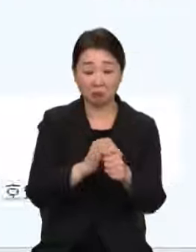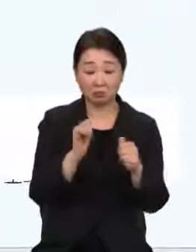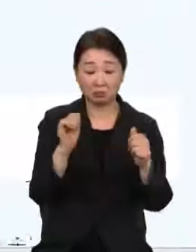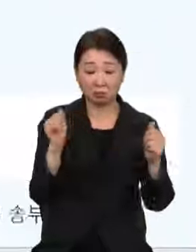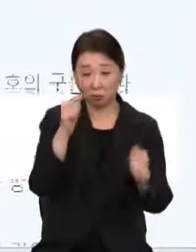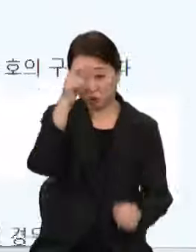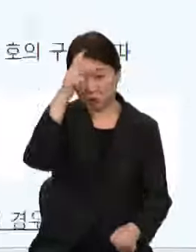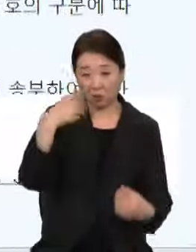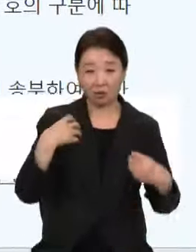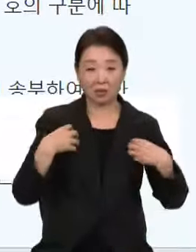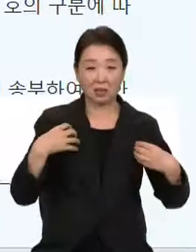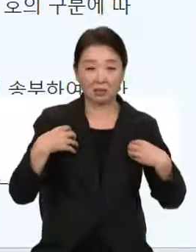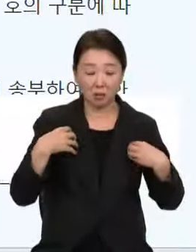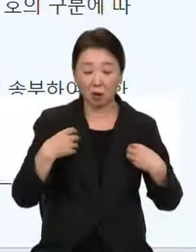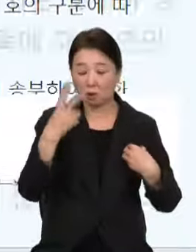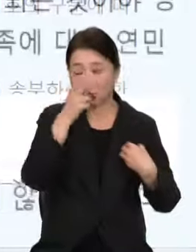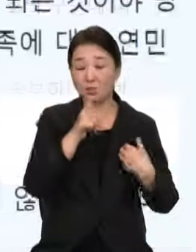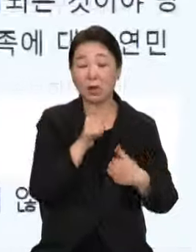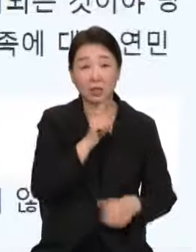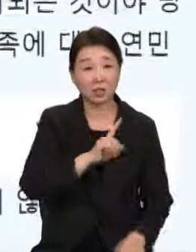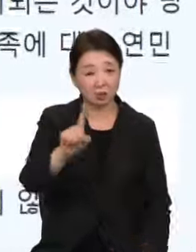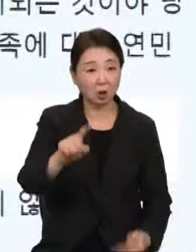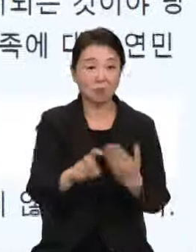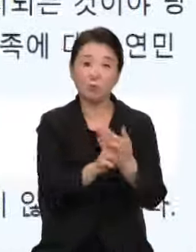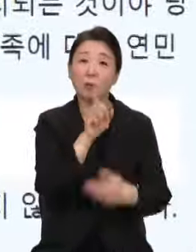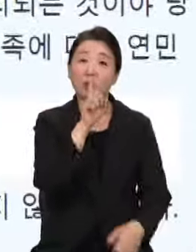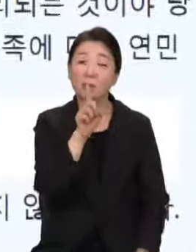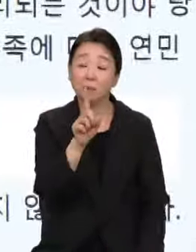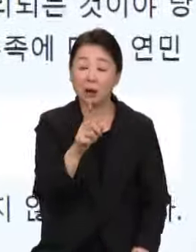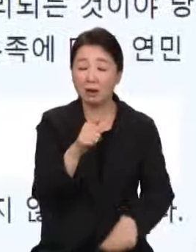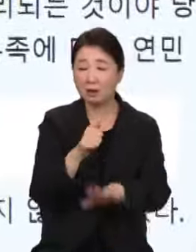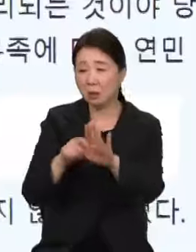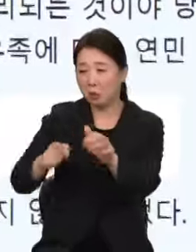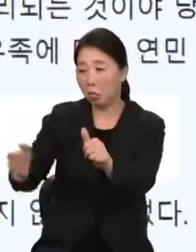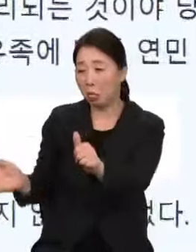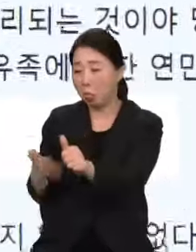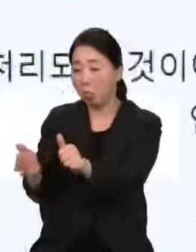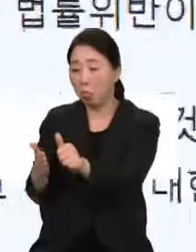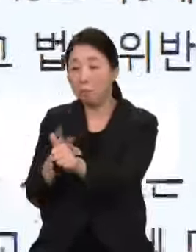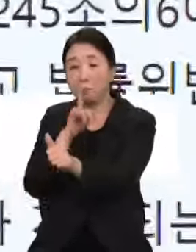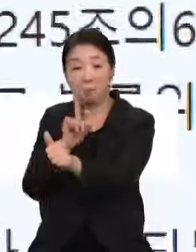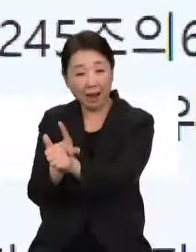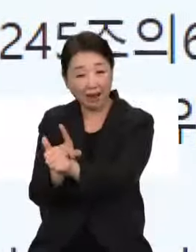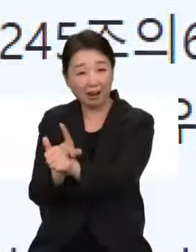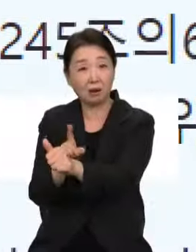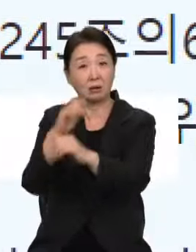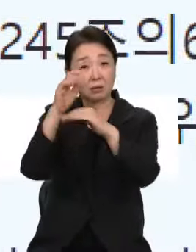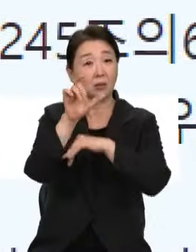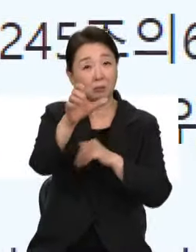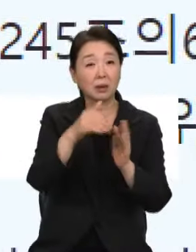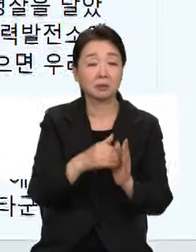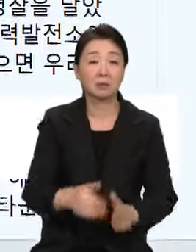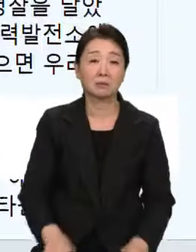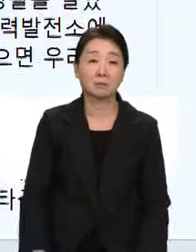게 위법이라는 글이 올라왔습니다. 불순 세력이 유족을 꼬드겼을 거란 주장도 담겼습니다.